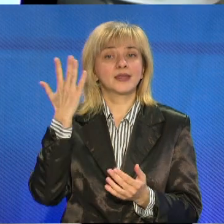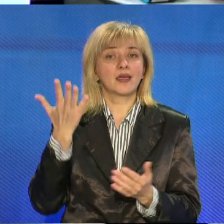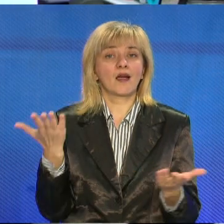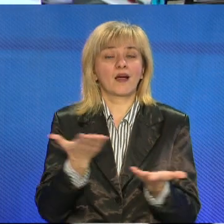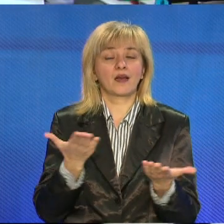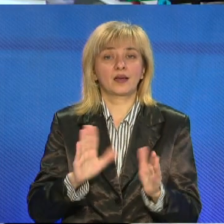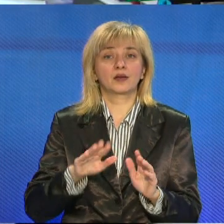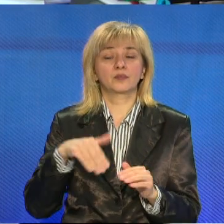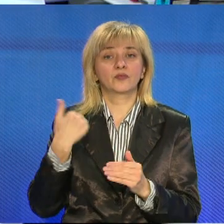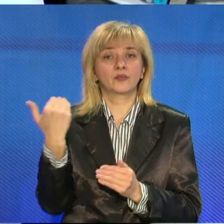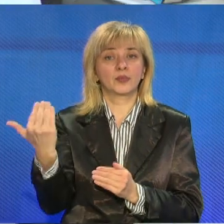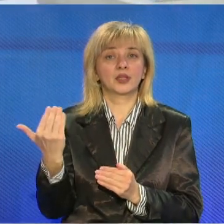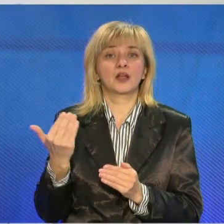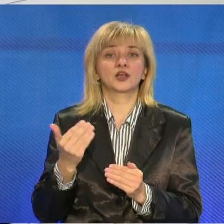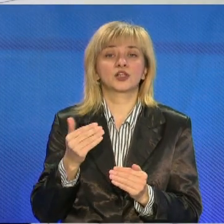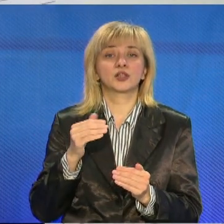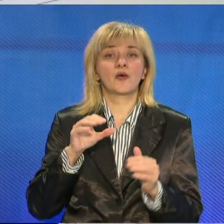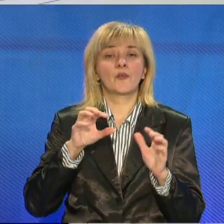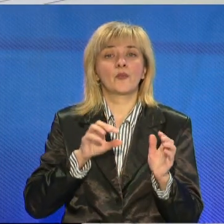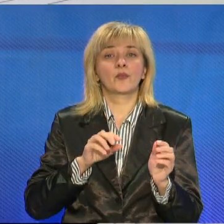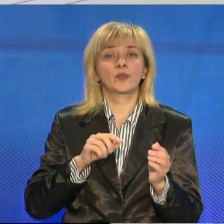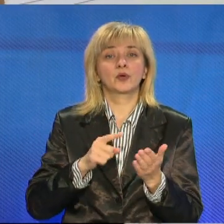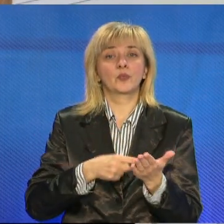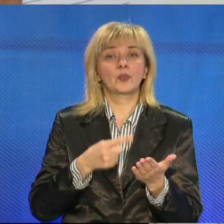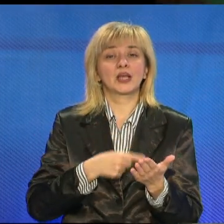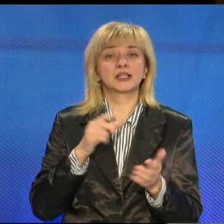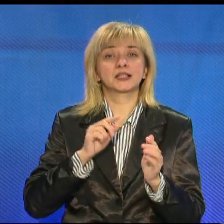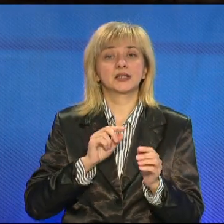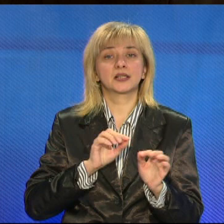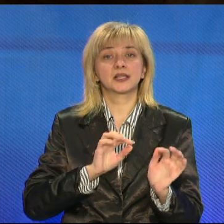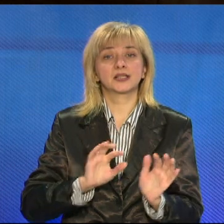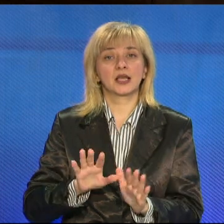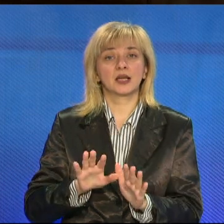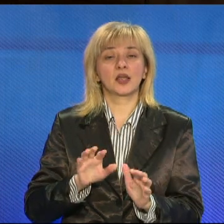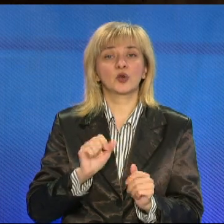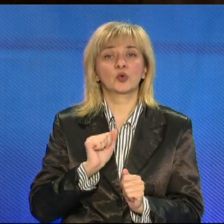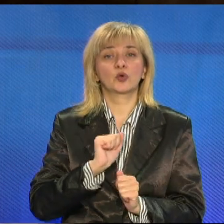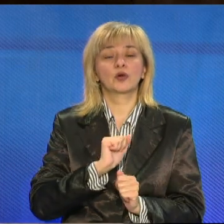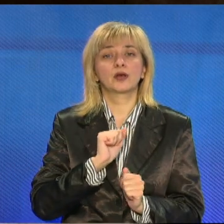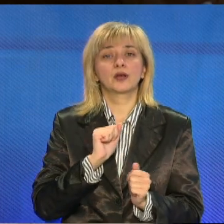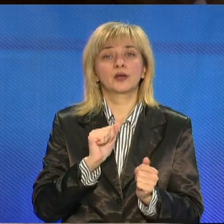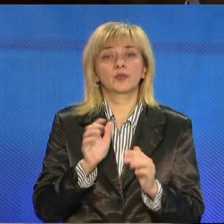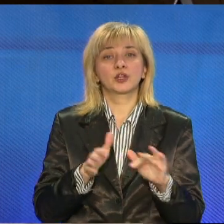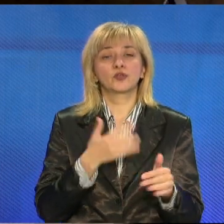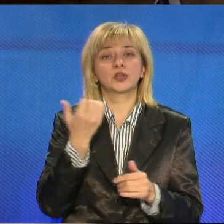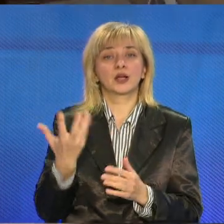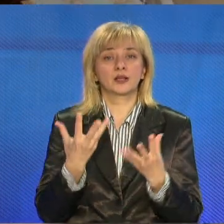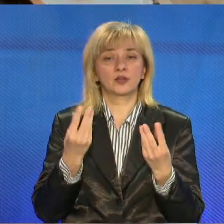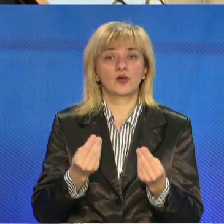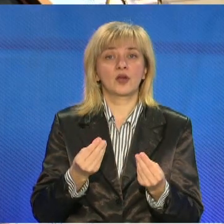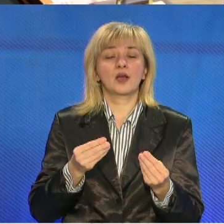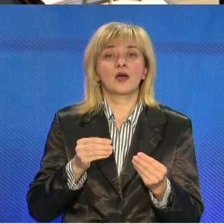прэс-сакратару аблвыканкама Сергею Шаршаневічу да ўвасаблення, прайшло некалькі дзён. Прадзюсар і здымачная група абласнога